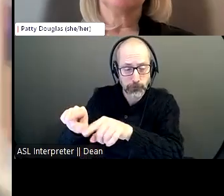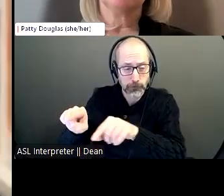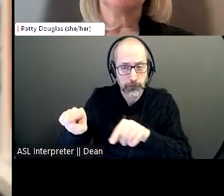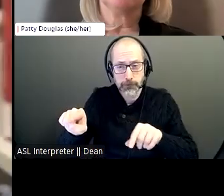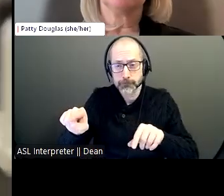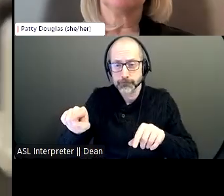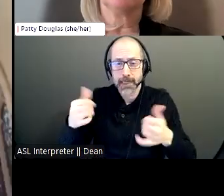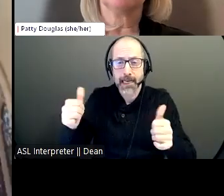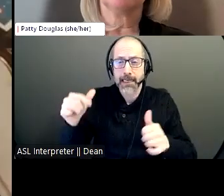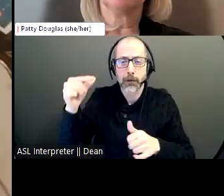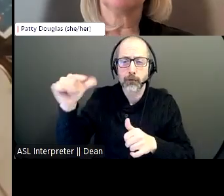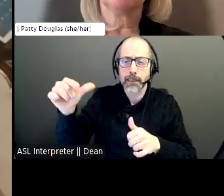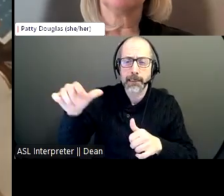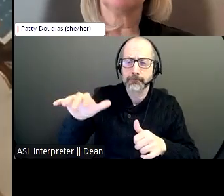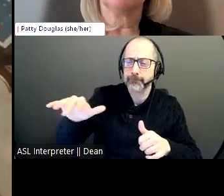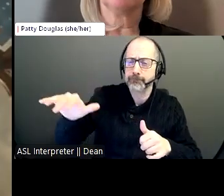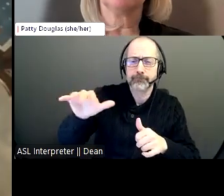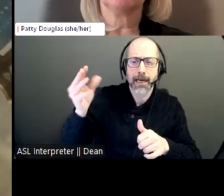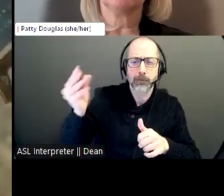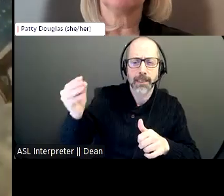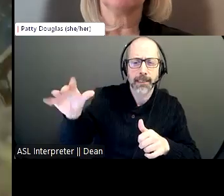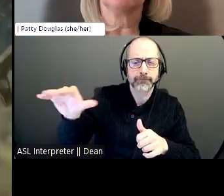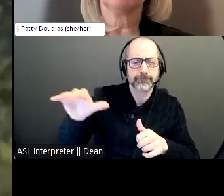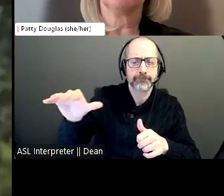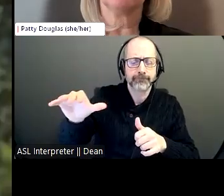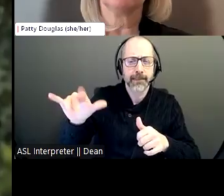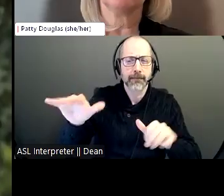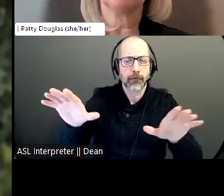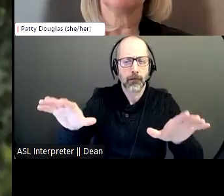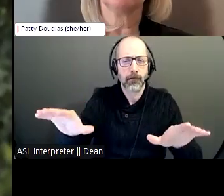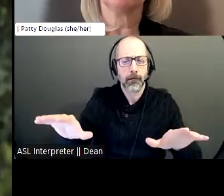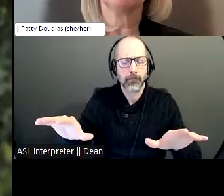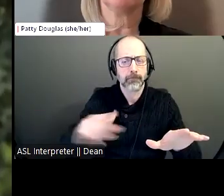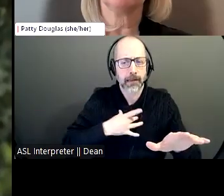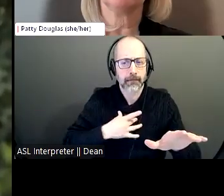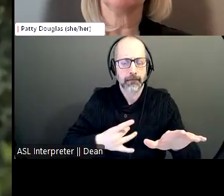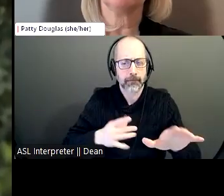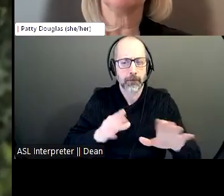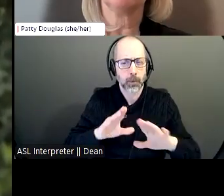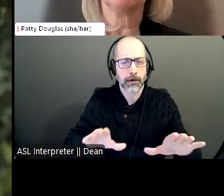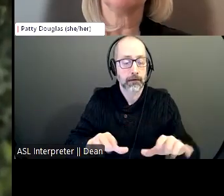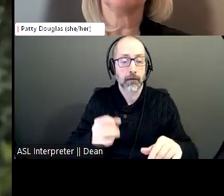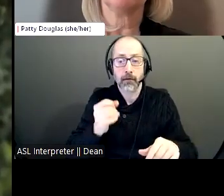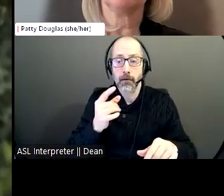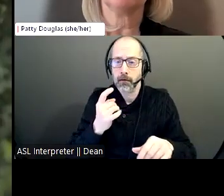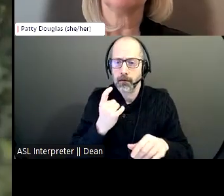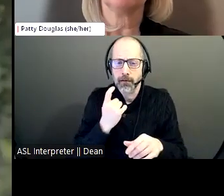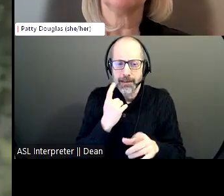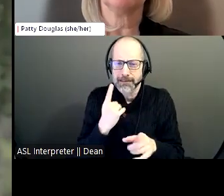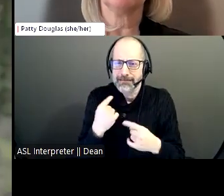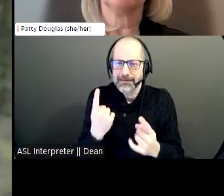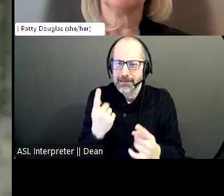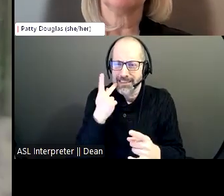green aussi spaces. et les espaces verts. But lately, Mais it's récemment, almost like I'm losing my